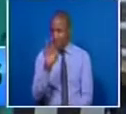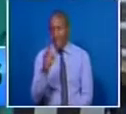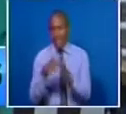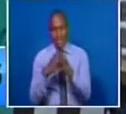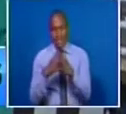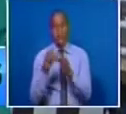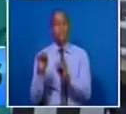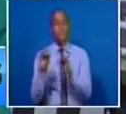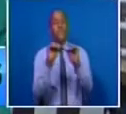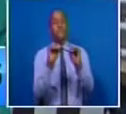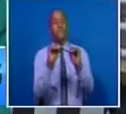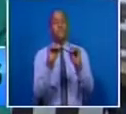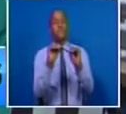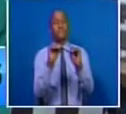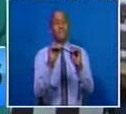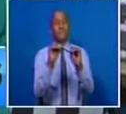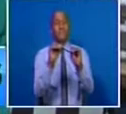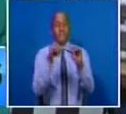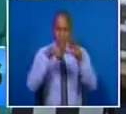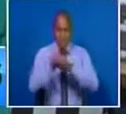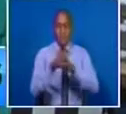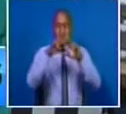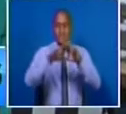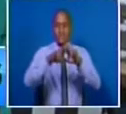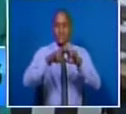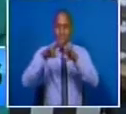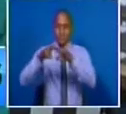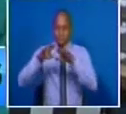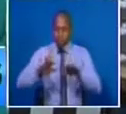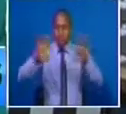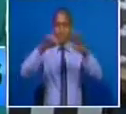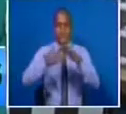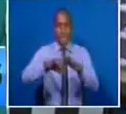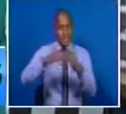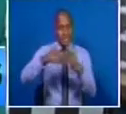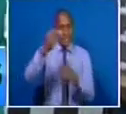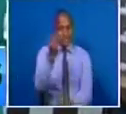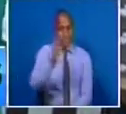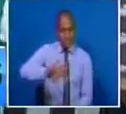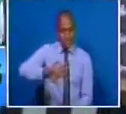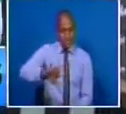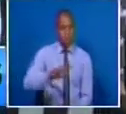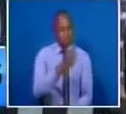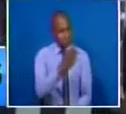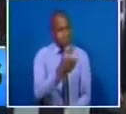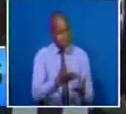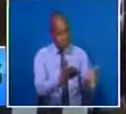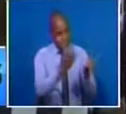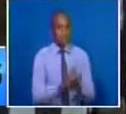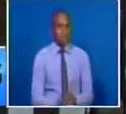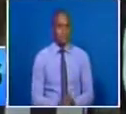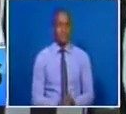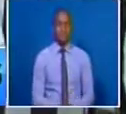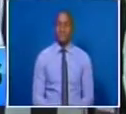naye hajaweza kufunganya safari kuelekea ukumbini kwa ngoma itakayoanza katika dakika chache zijazo. Achinga, uwanjani wako.